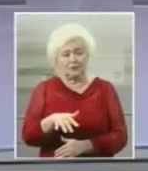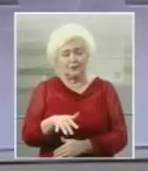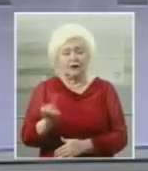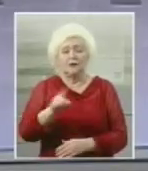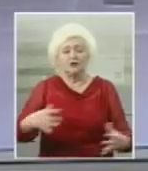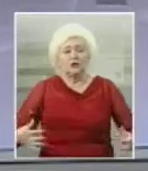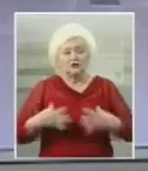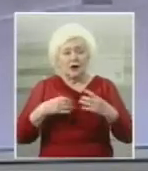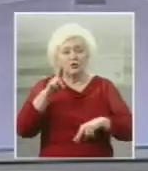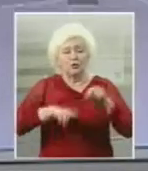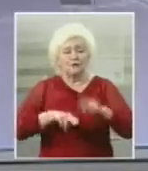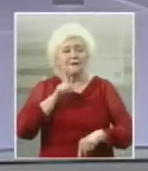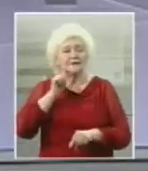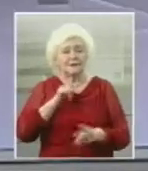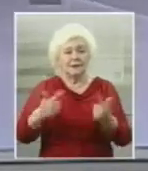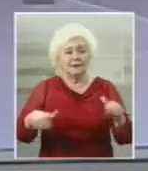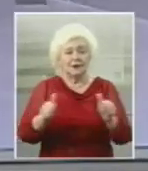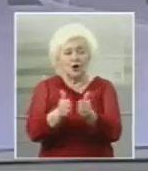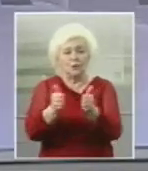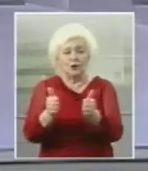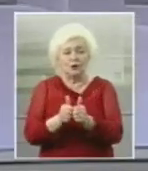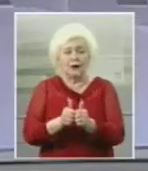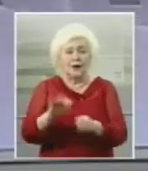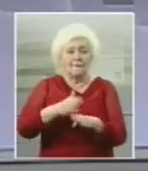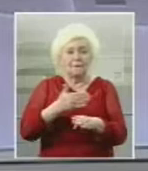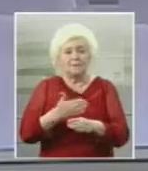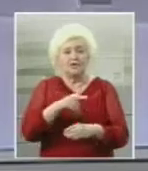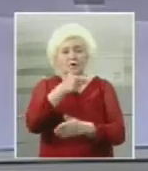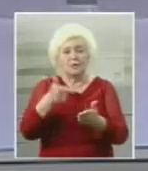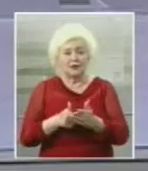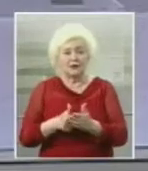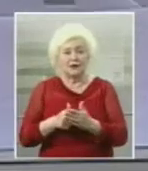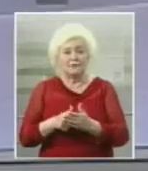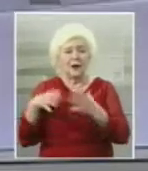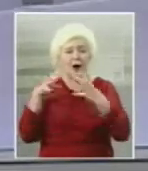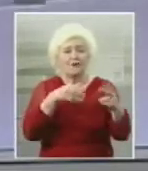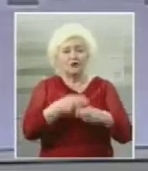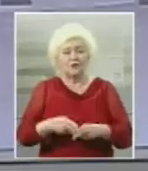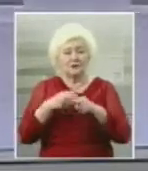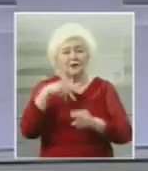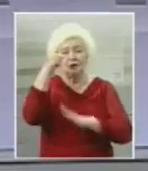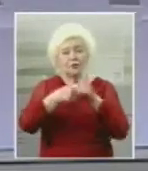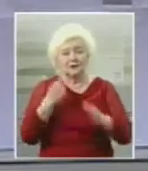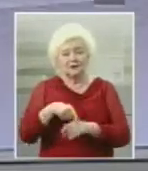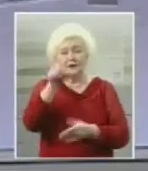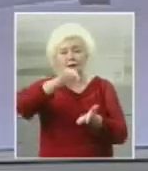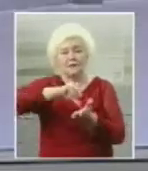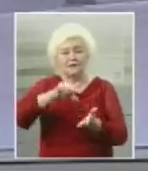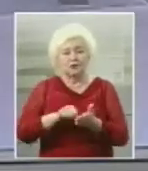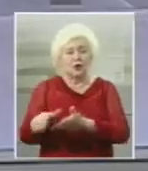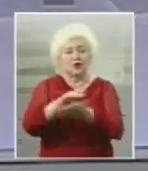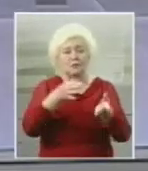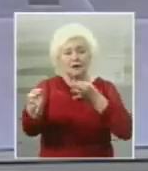Чи загрожує забудова зеленій зоні поруч із міжміським автовокзалом, дізнавали сьогодні представники громадської ради при Херсонському